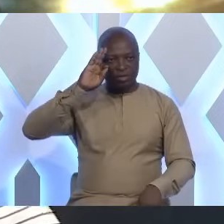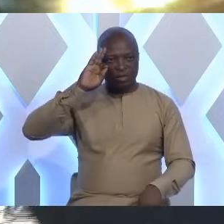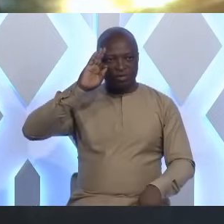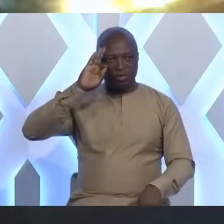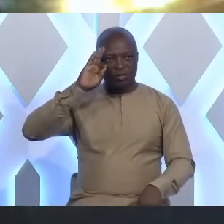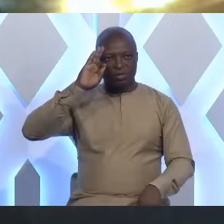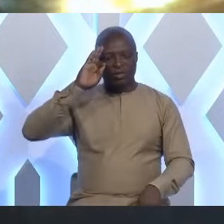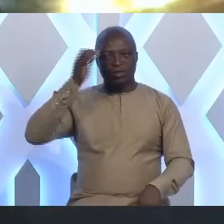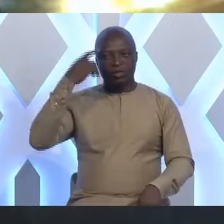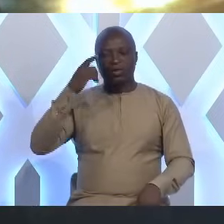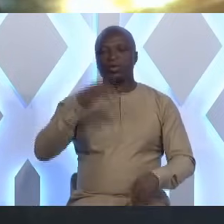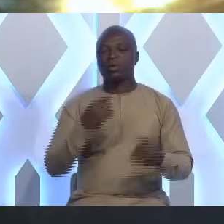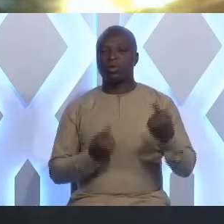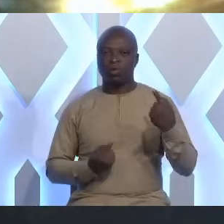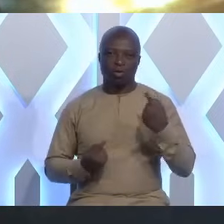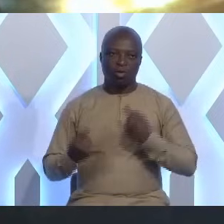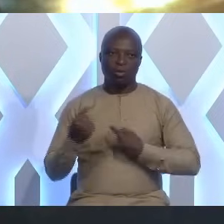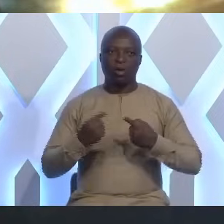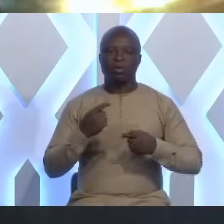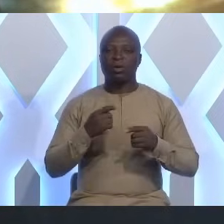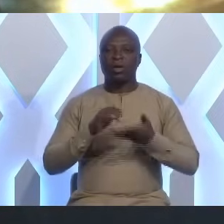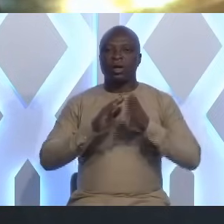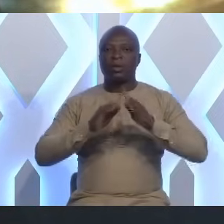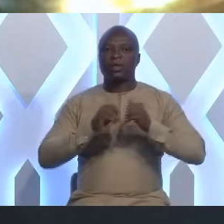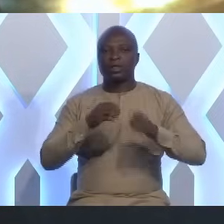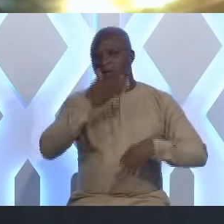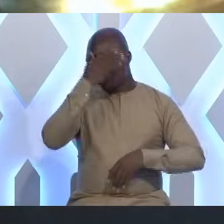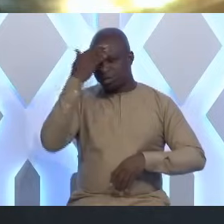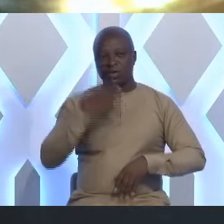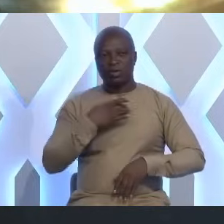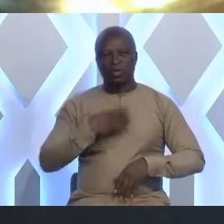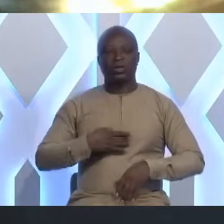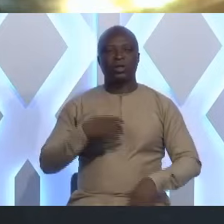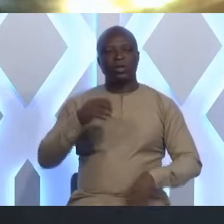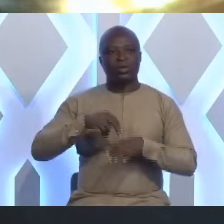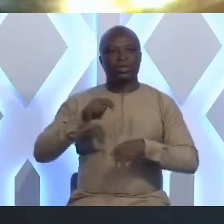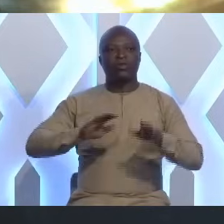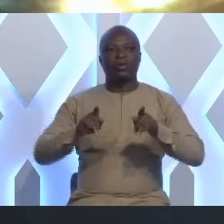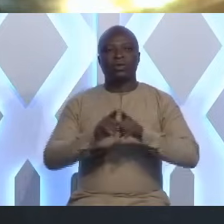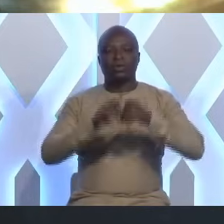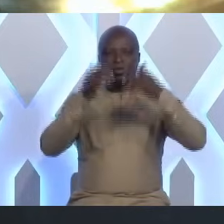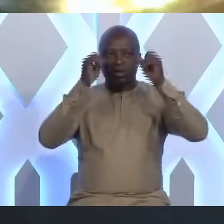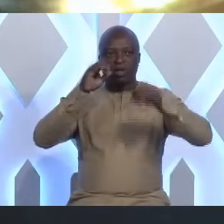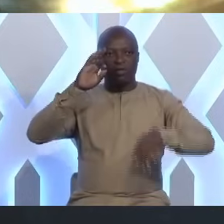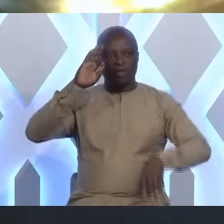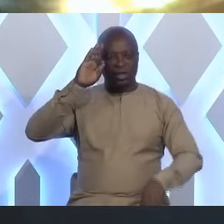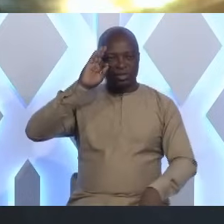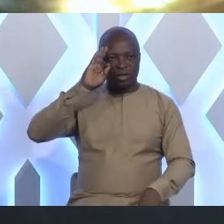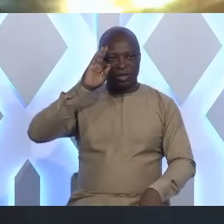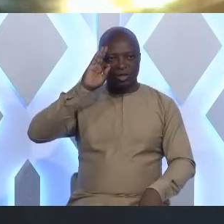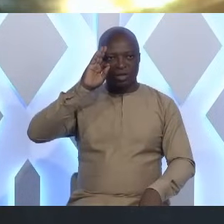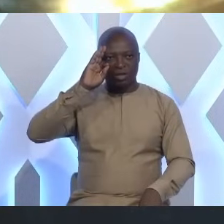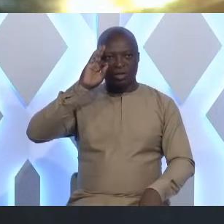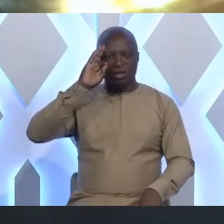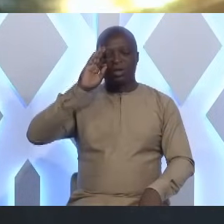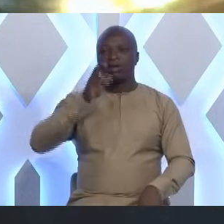Niasingbe, pour son combat pour la paix. Sans oublier le souhait du Niger de faire du président Fort Essozimna Niasingbe